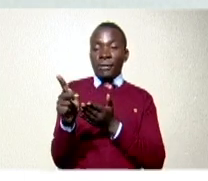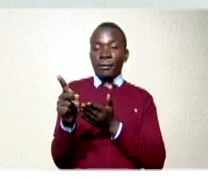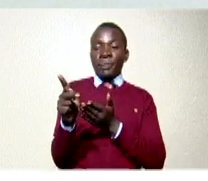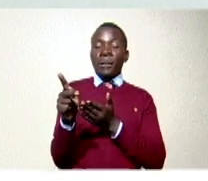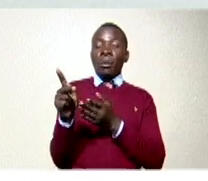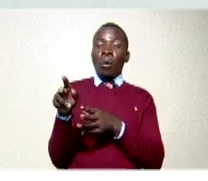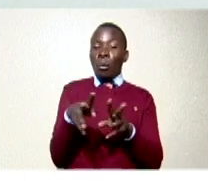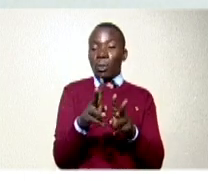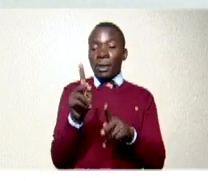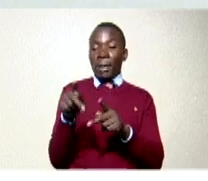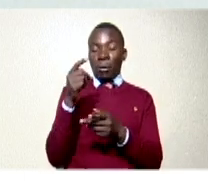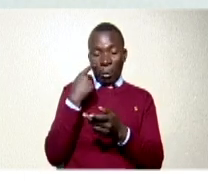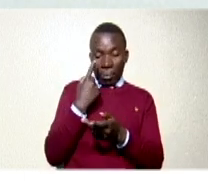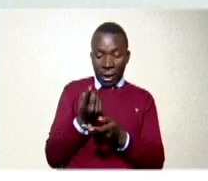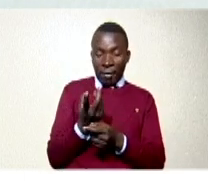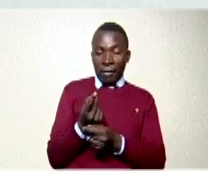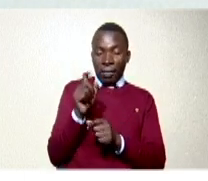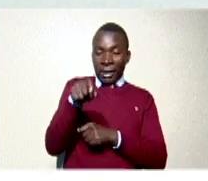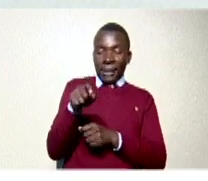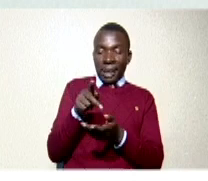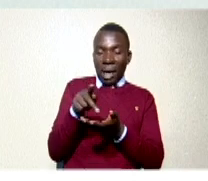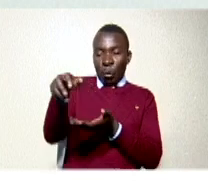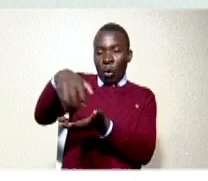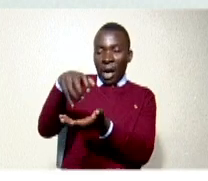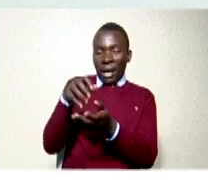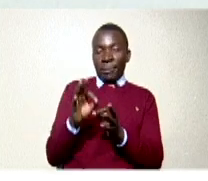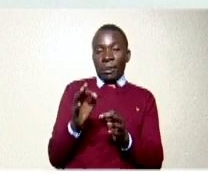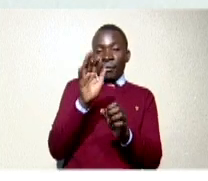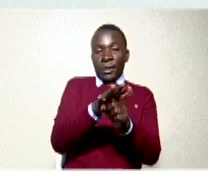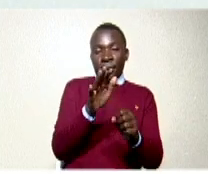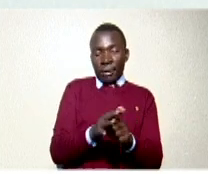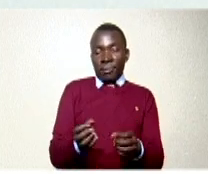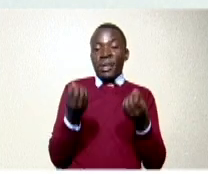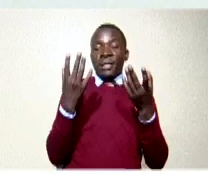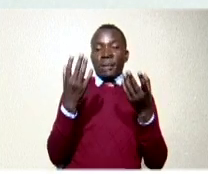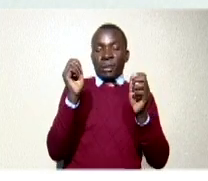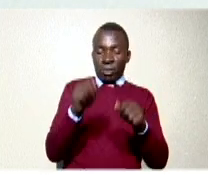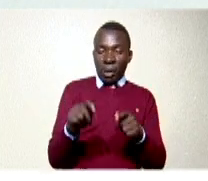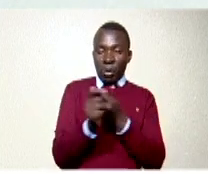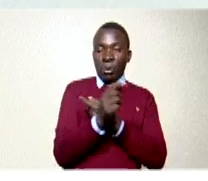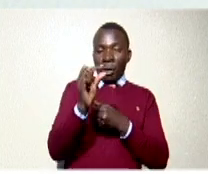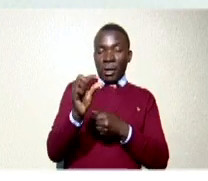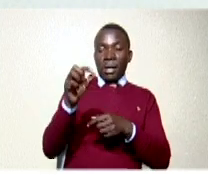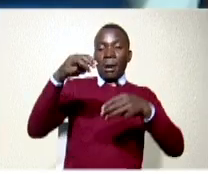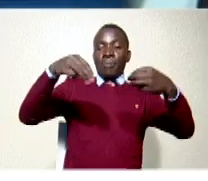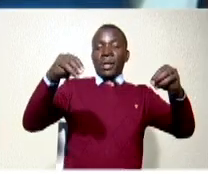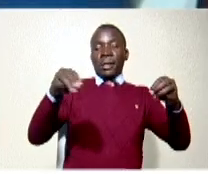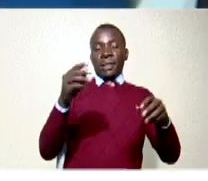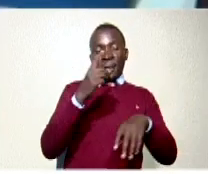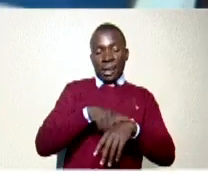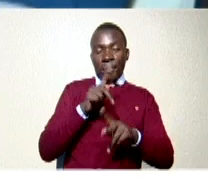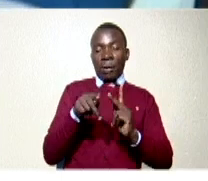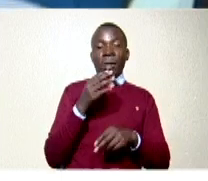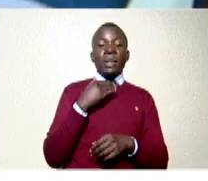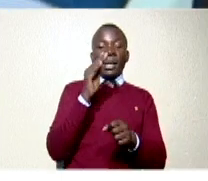uko abantu babona amafaranga bagakena kugura ibintu byinshi hari ubwo biba bike ku isoko iyo bashaka kugura ibintu ari benshi